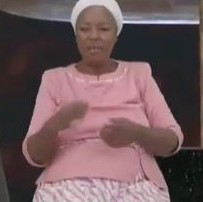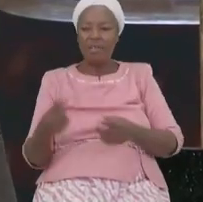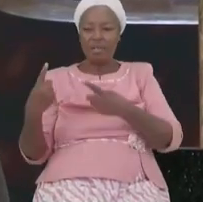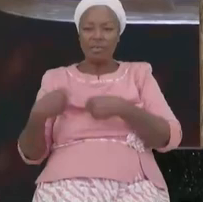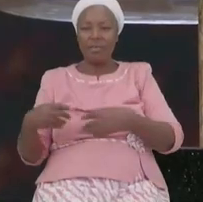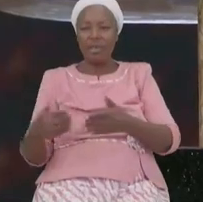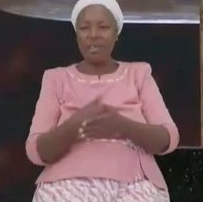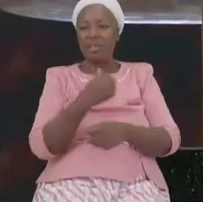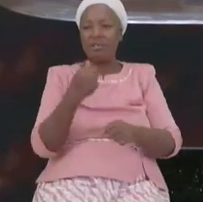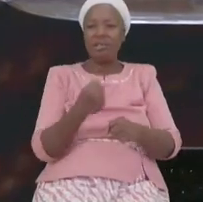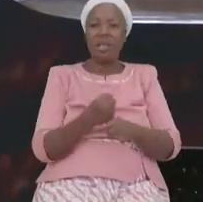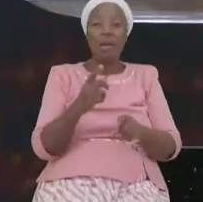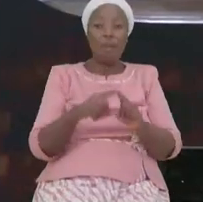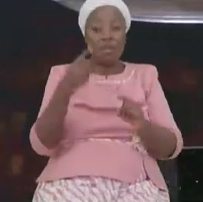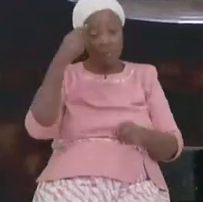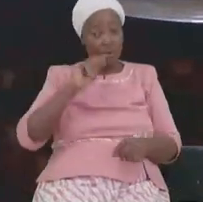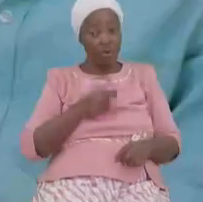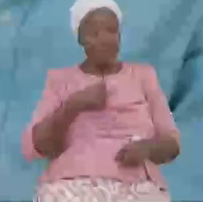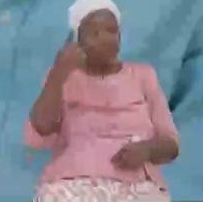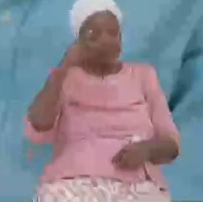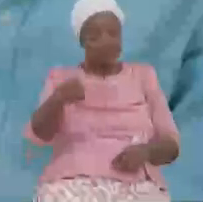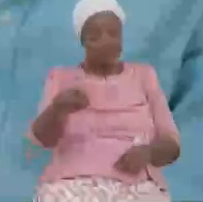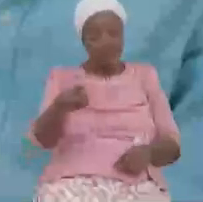nous, pour toi,